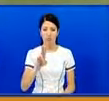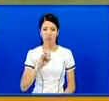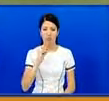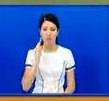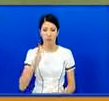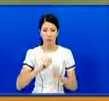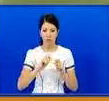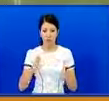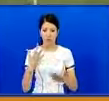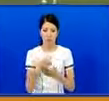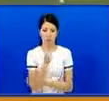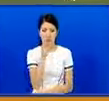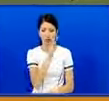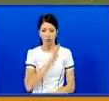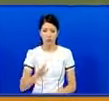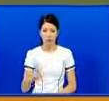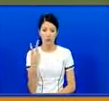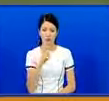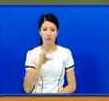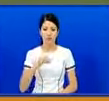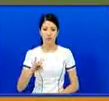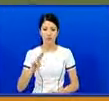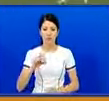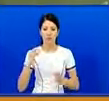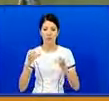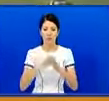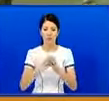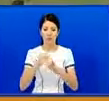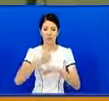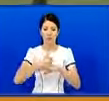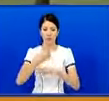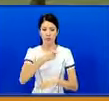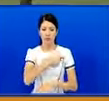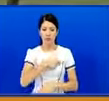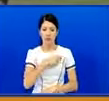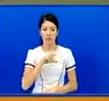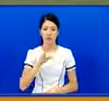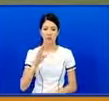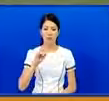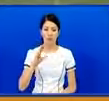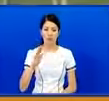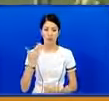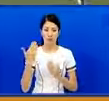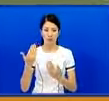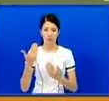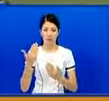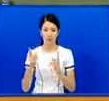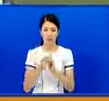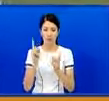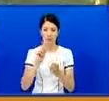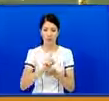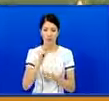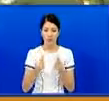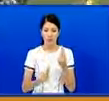ешбір нәтиже бермеді. Екінші таймда Атырау командасының бас бапкері Сергей Павлов Айбар Нұрбаевтың орнына Джокишті алмастырды. Осы бір